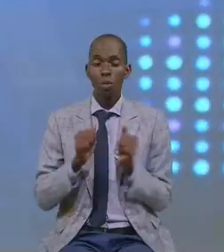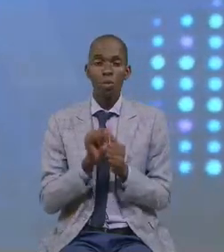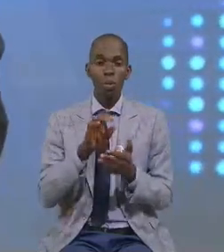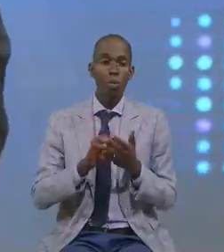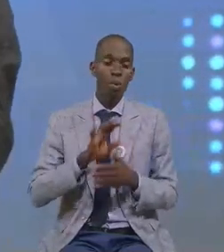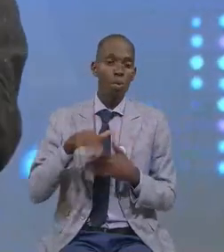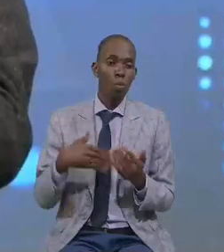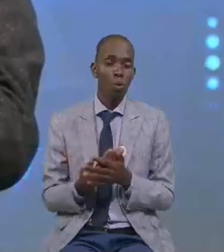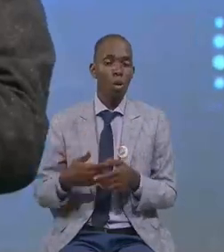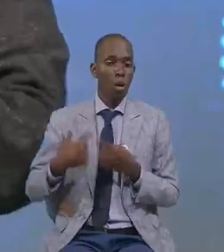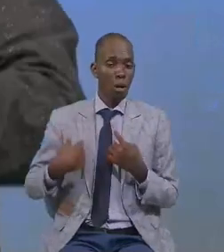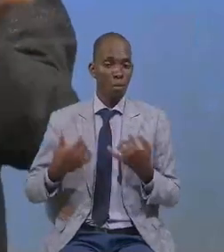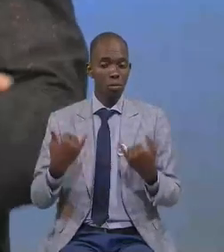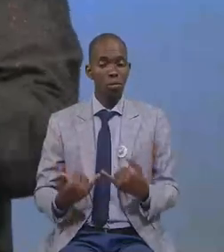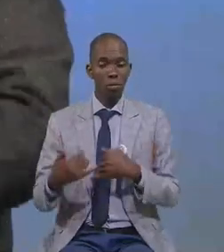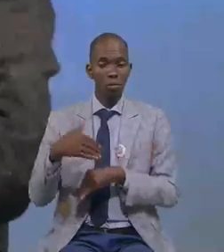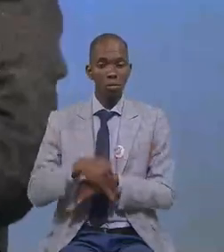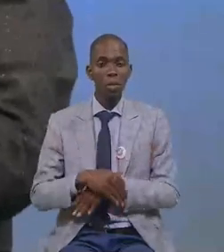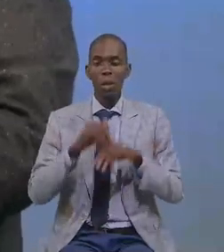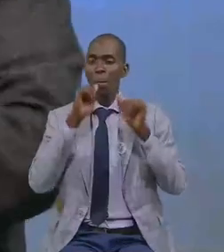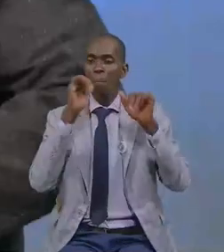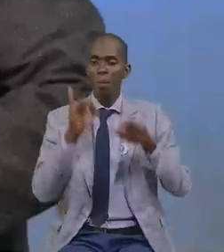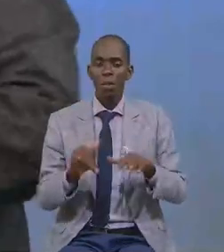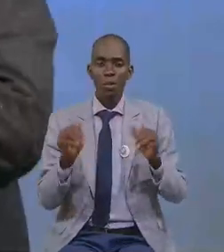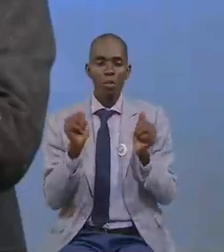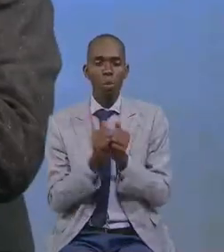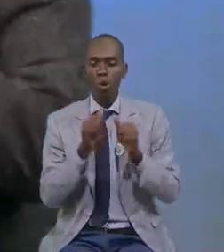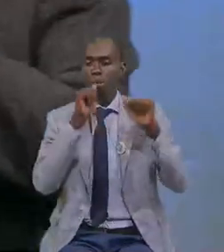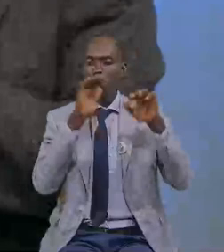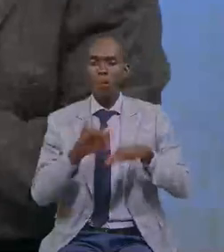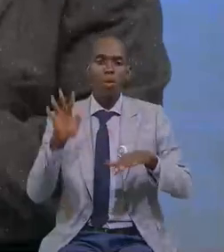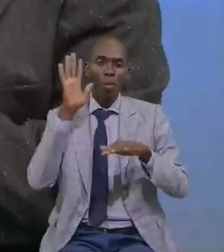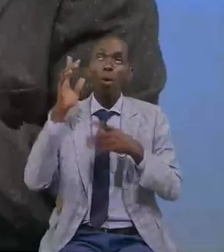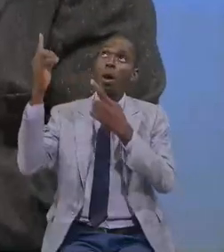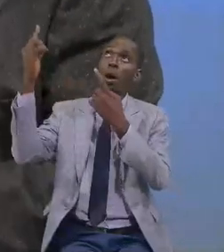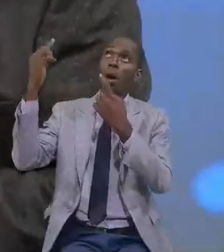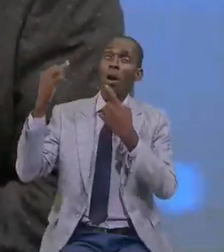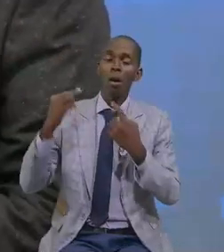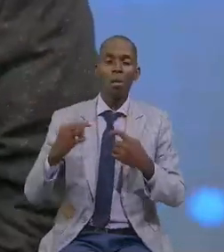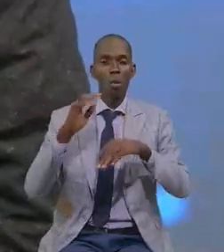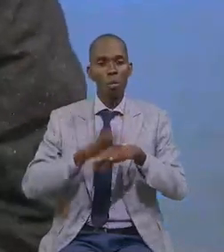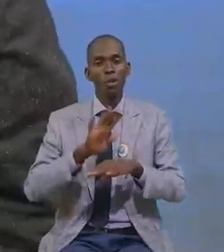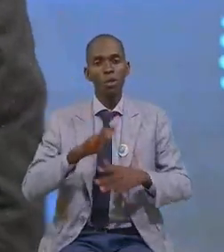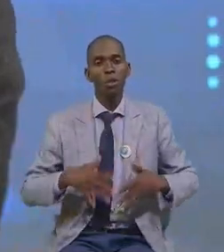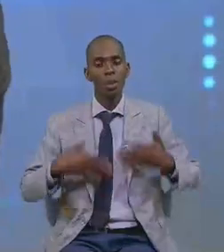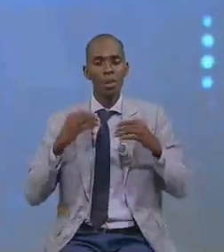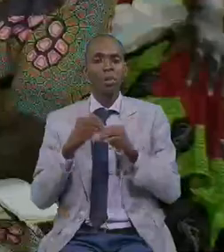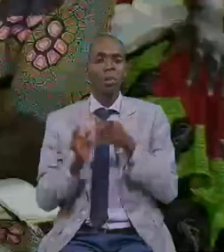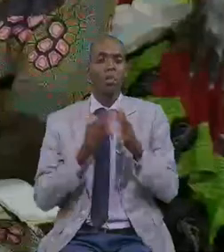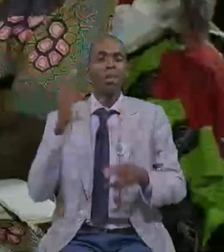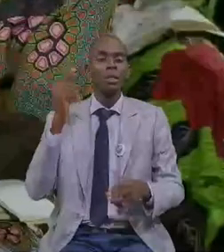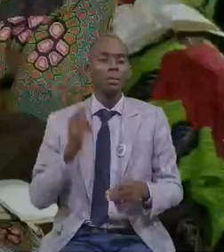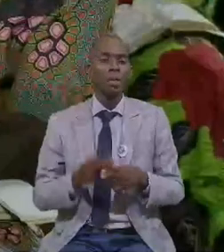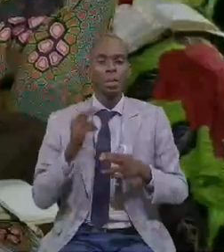cœur ce jour, la bénédiction, des bénédictions sur bénédictions descendront du ciel sur votre vie au nom de